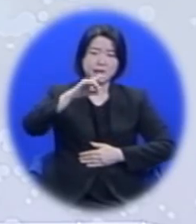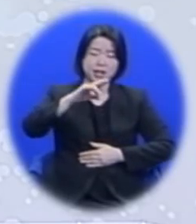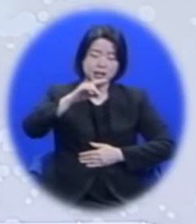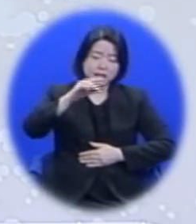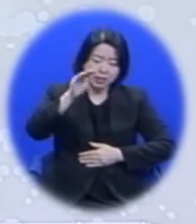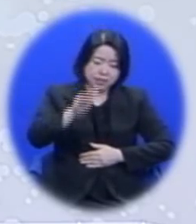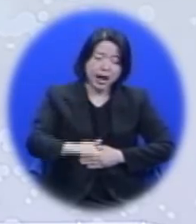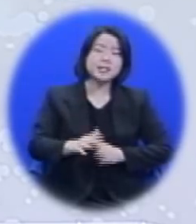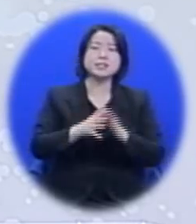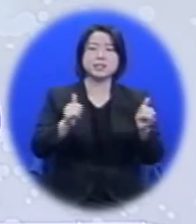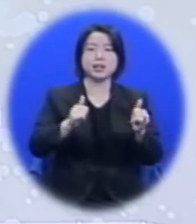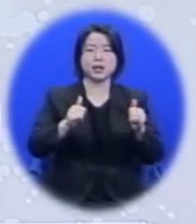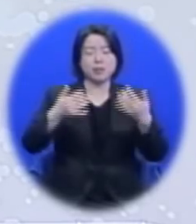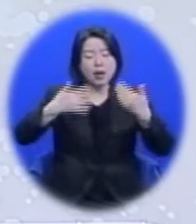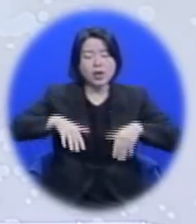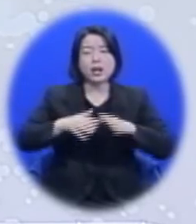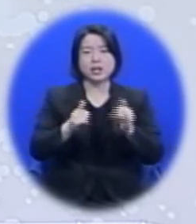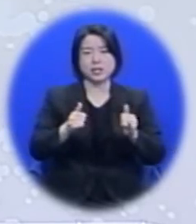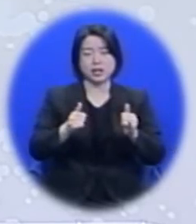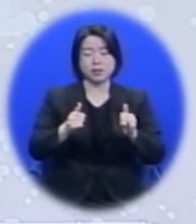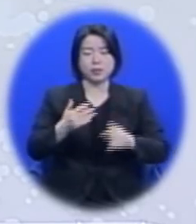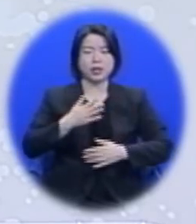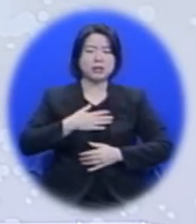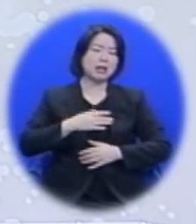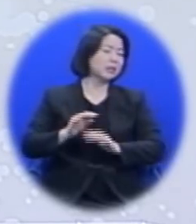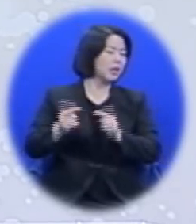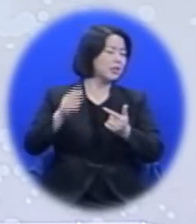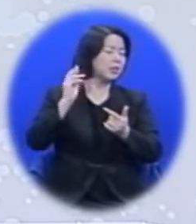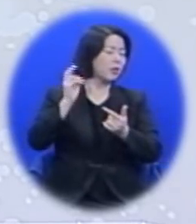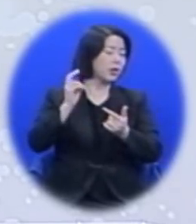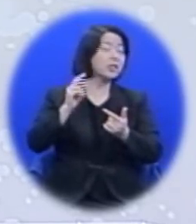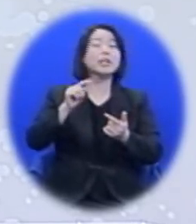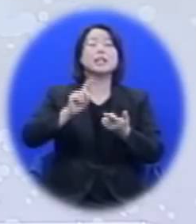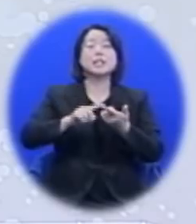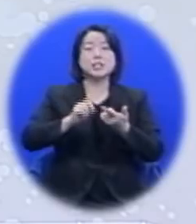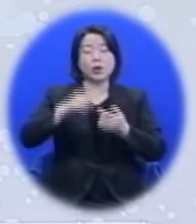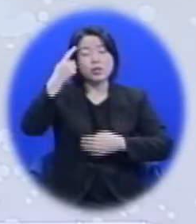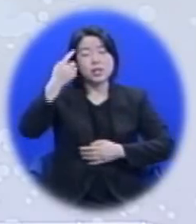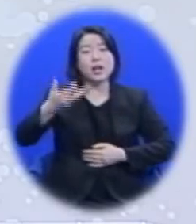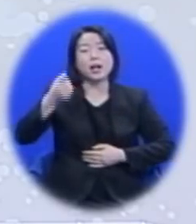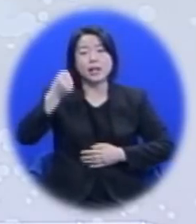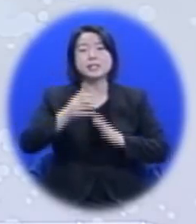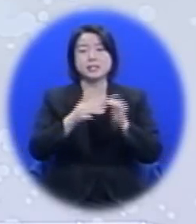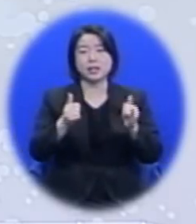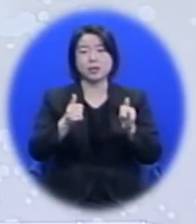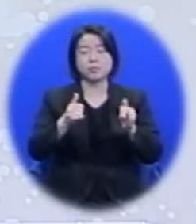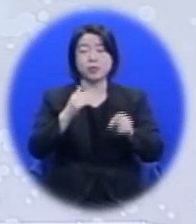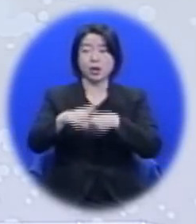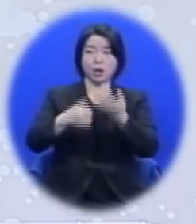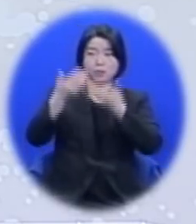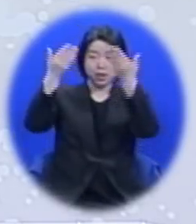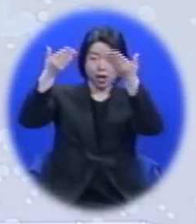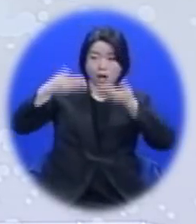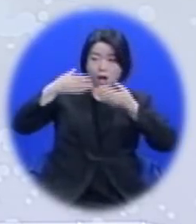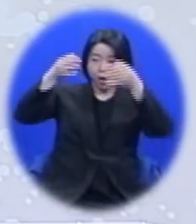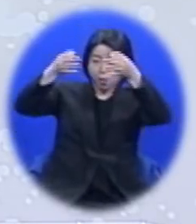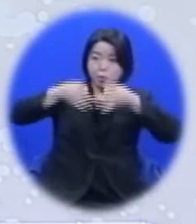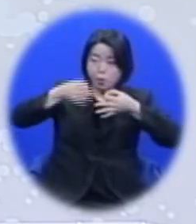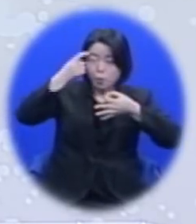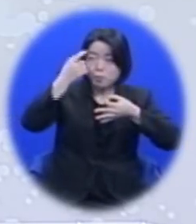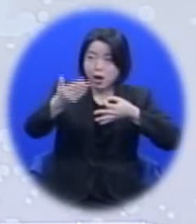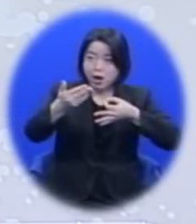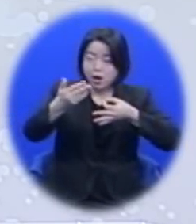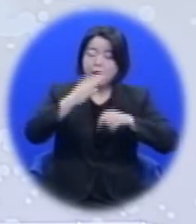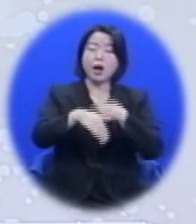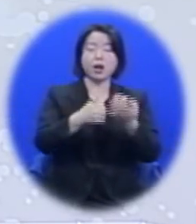사람, 난 아닐 거야 이렇게 생각하는 사람, 하나님이 나를 주목하실 거라고, 하나님이 지금